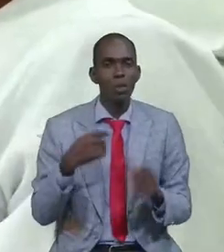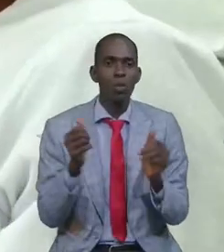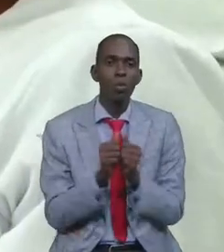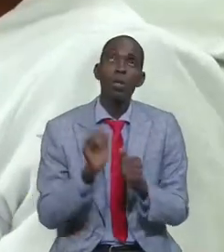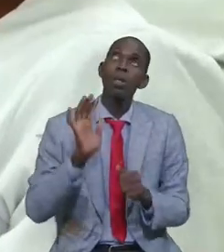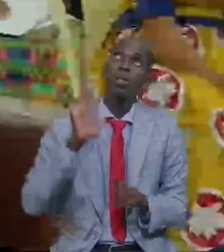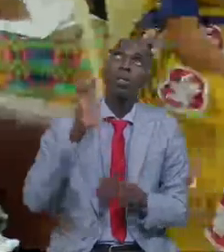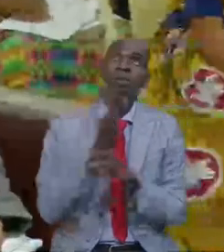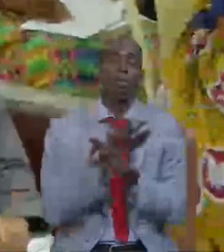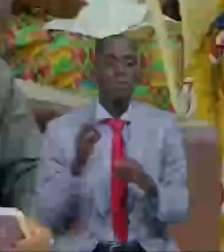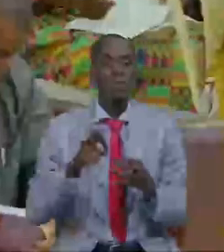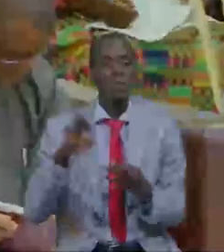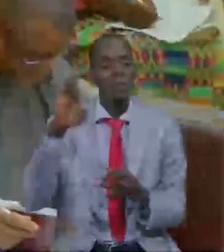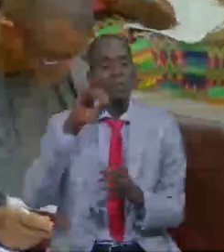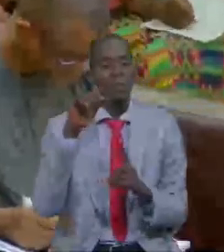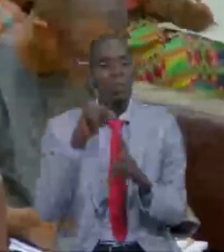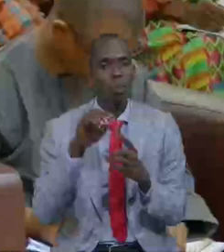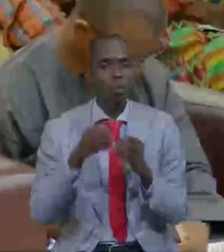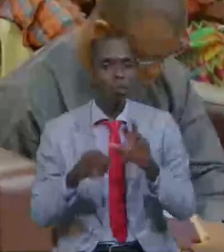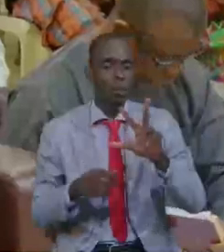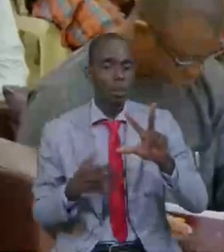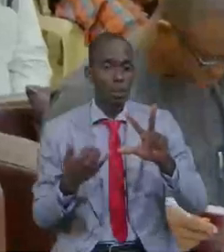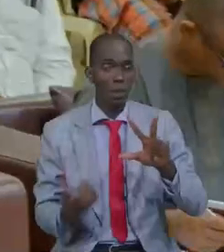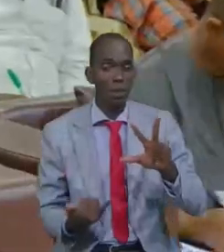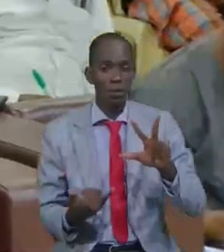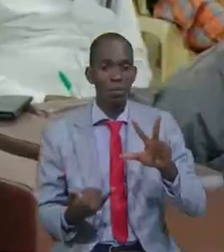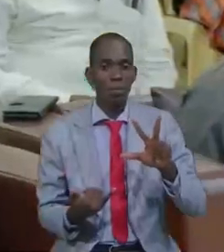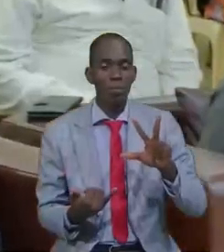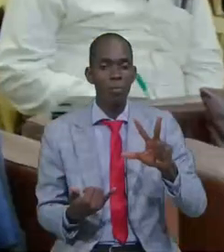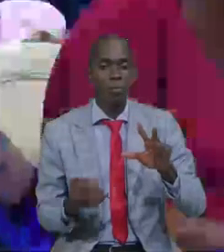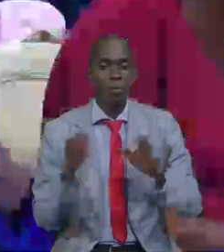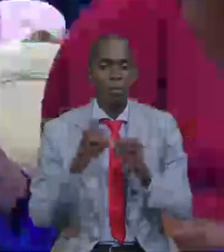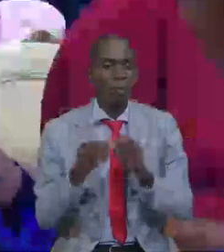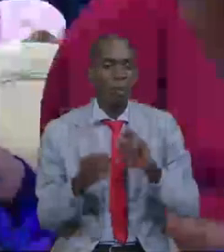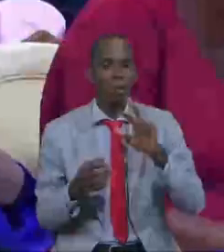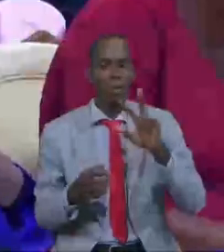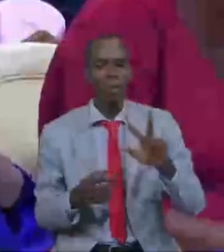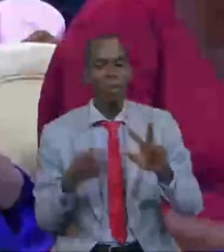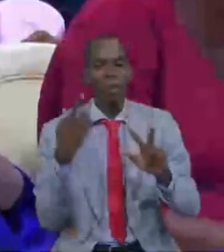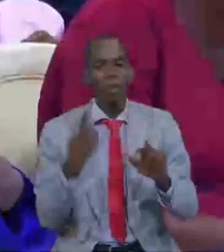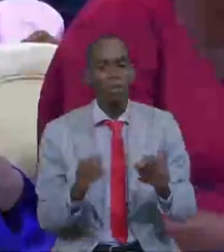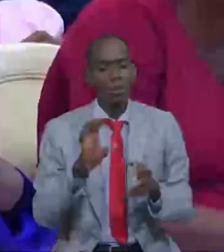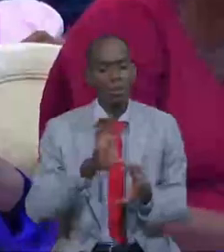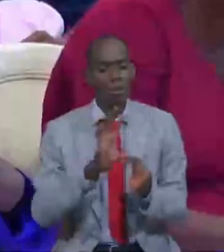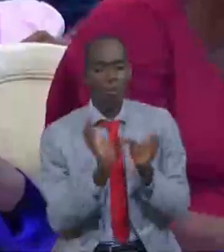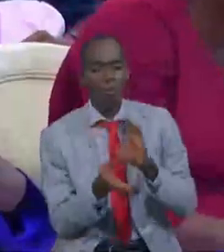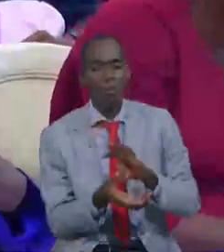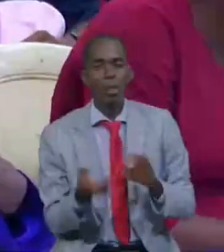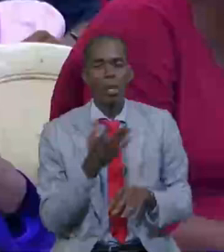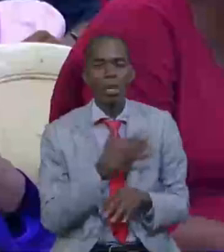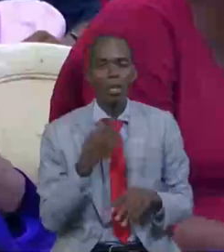maintenant, la conversion et la cure par le Sauveur